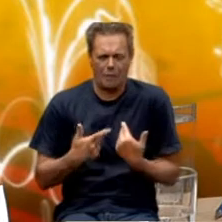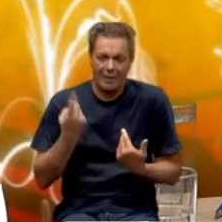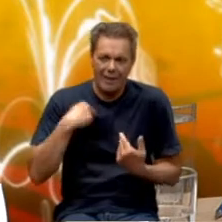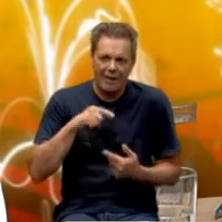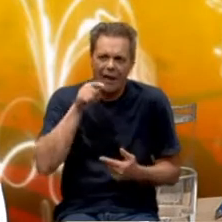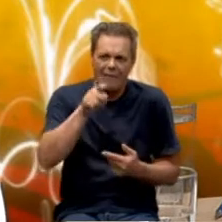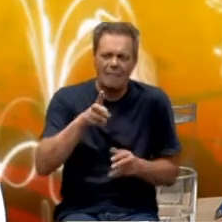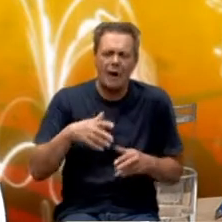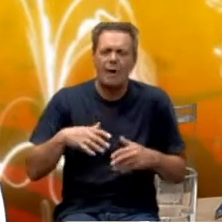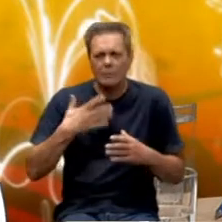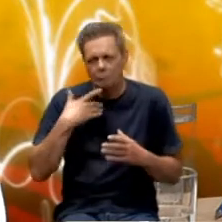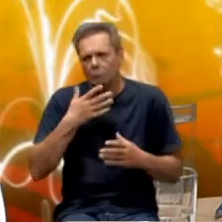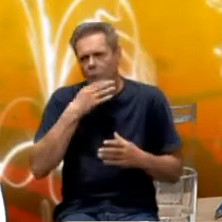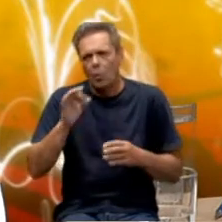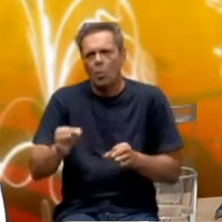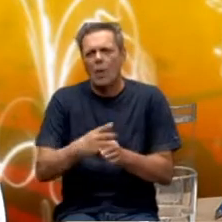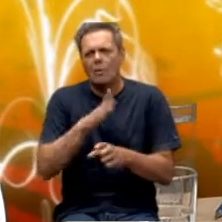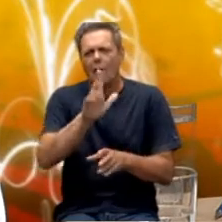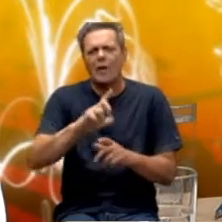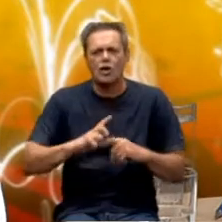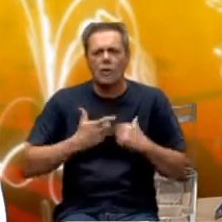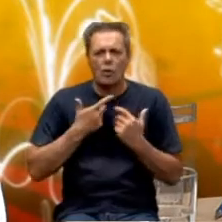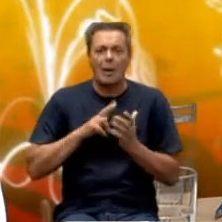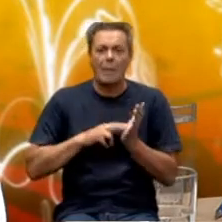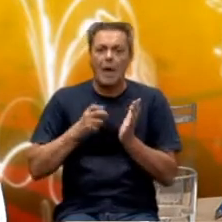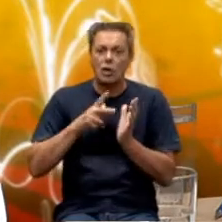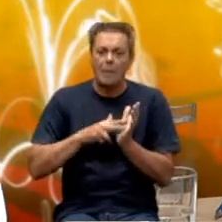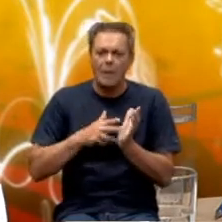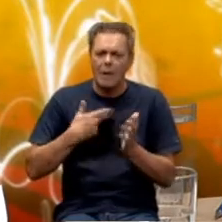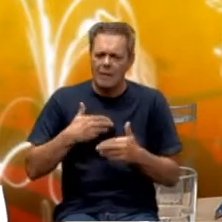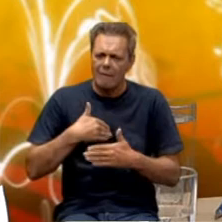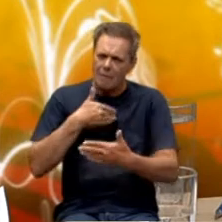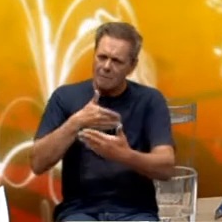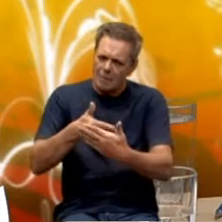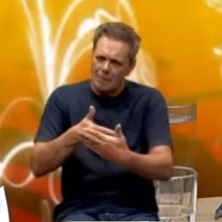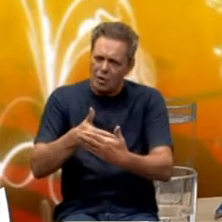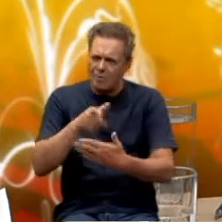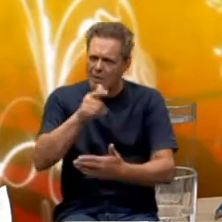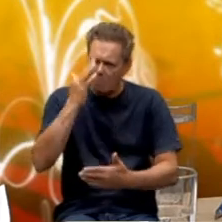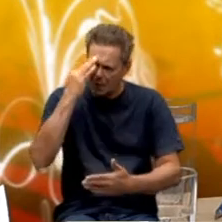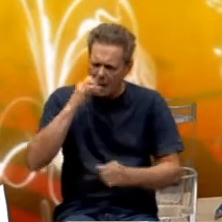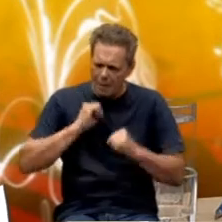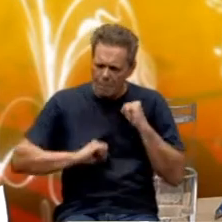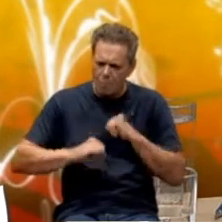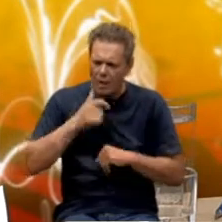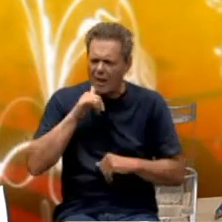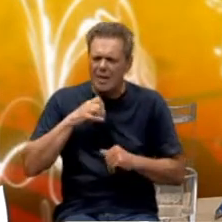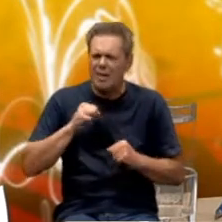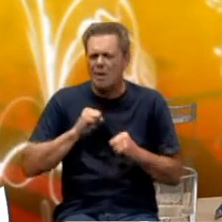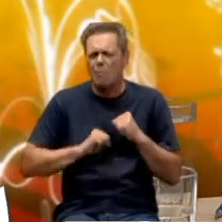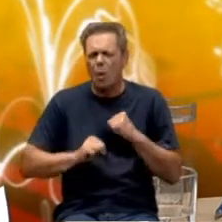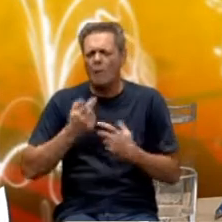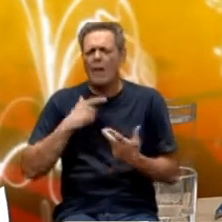vama uljepšavam vaš život na način da vam nekako približim te brige, te muke, te bolove na jedan